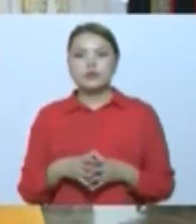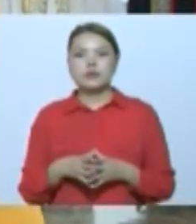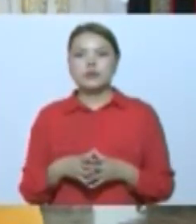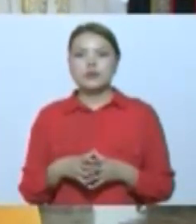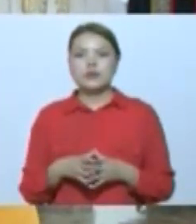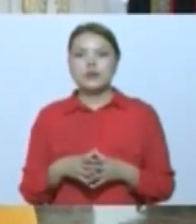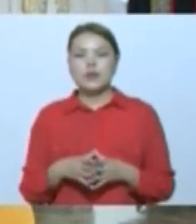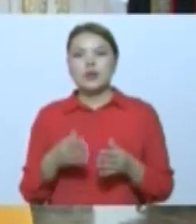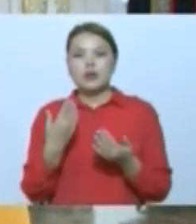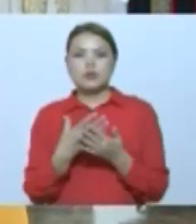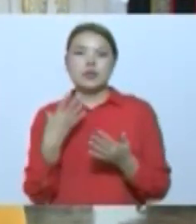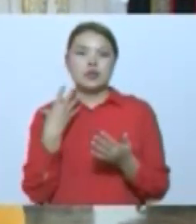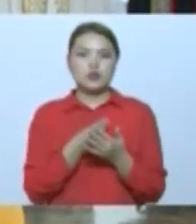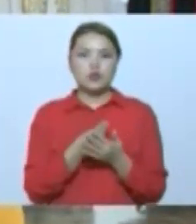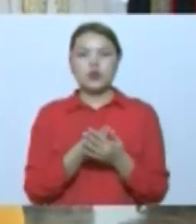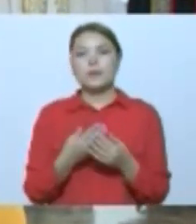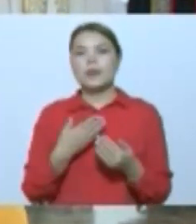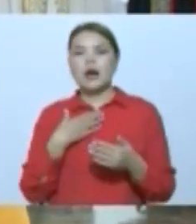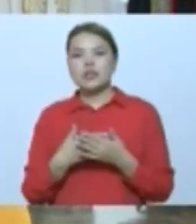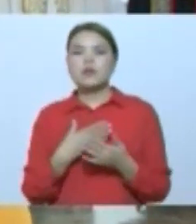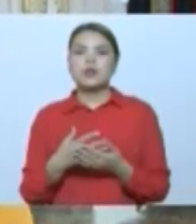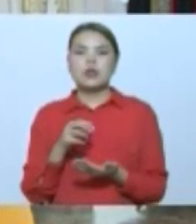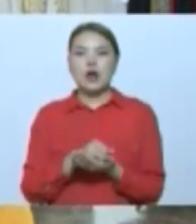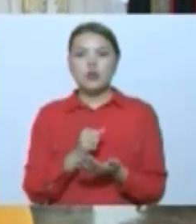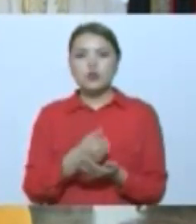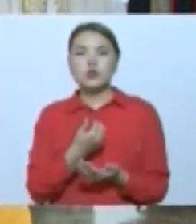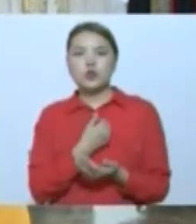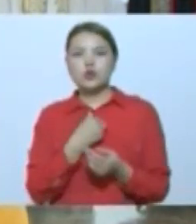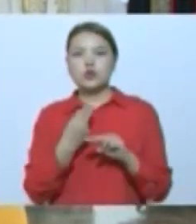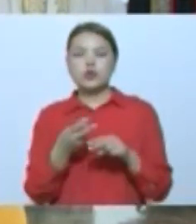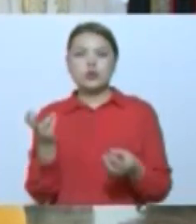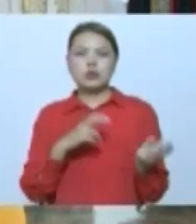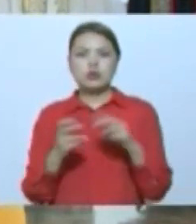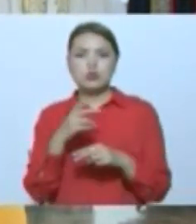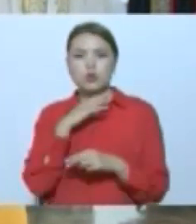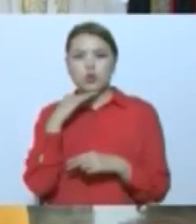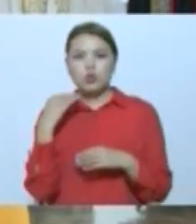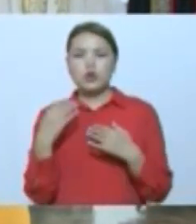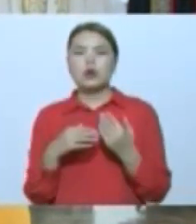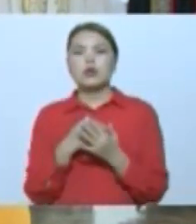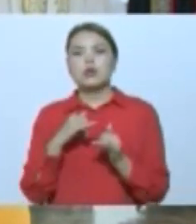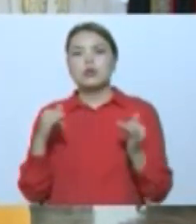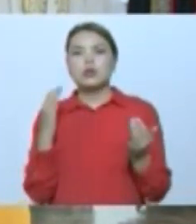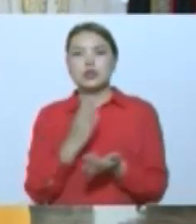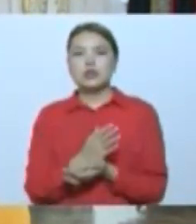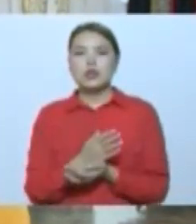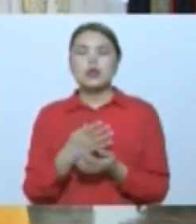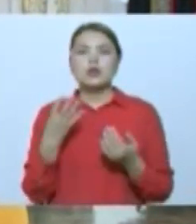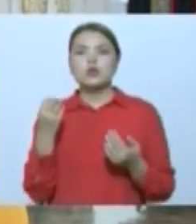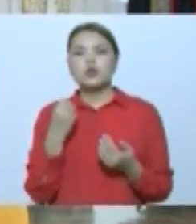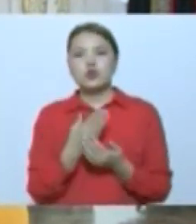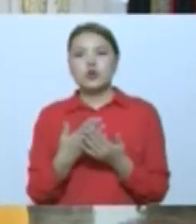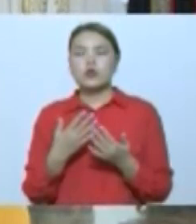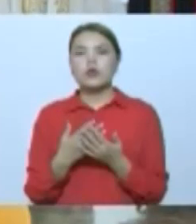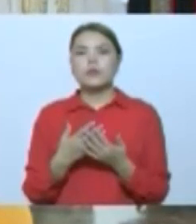мен осындай қоғамдық ұйыммен айналысым келеді деген азаматтардың келуінен байқауға болады. Біз енді азаматтық альянс